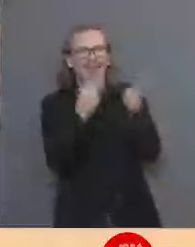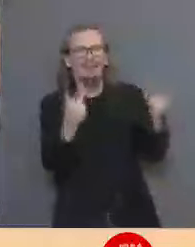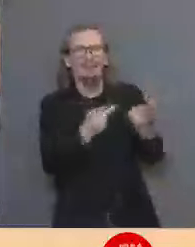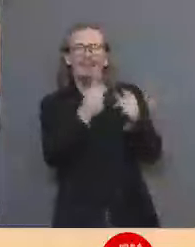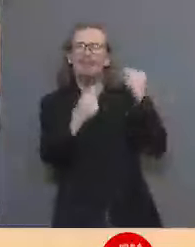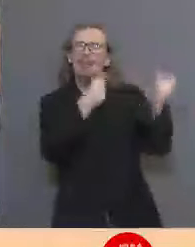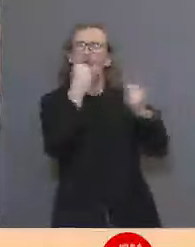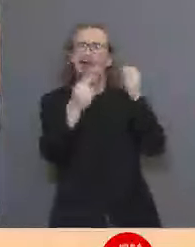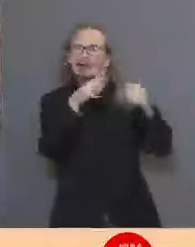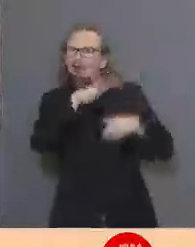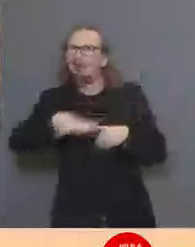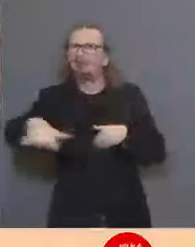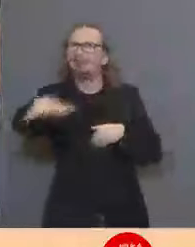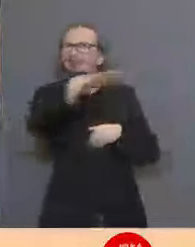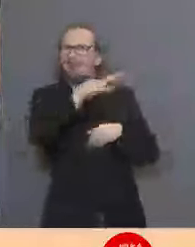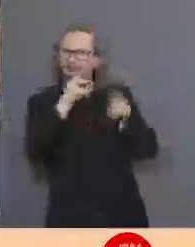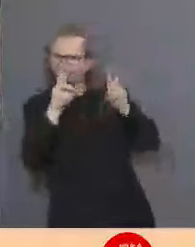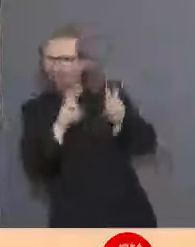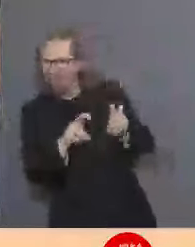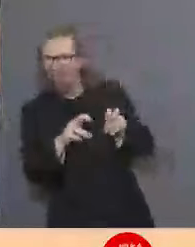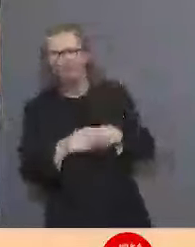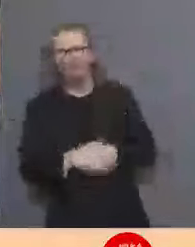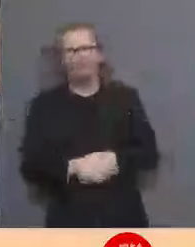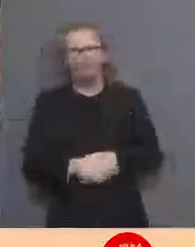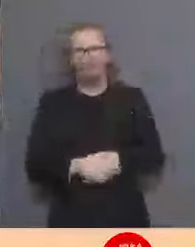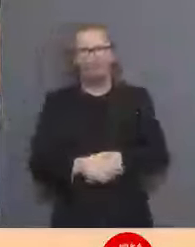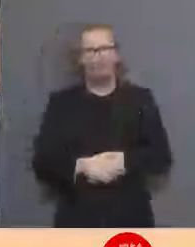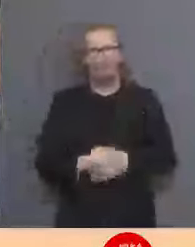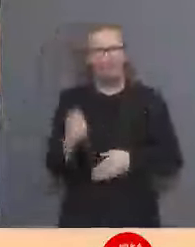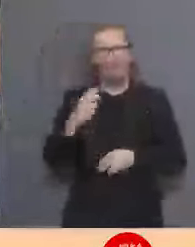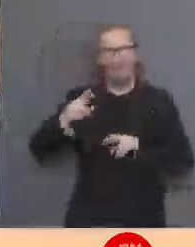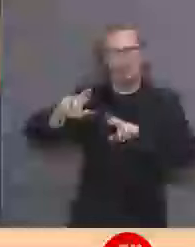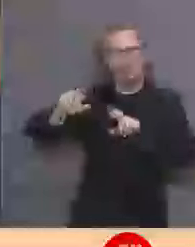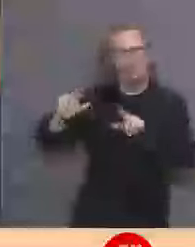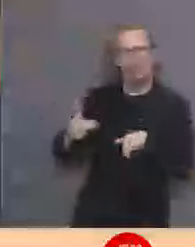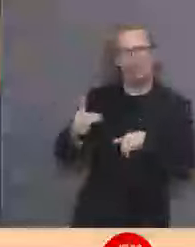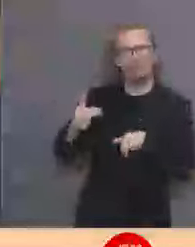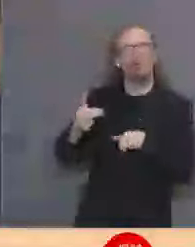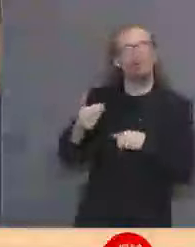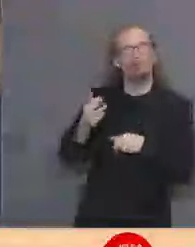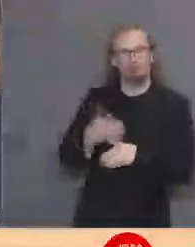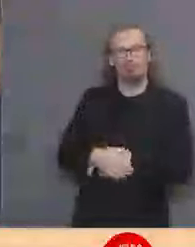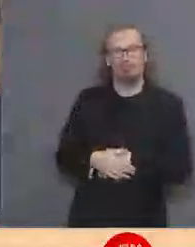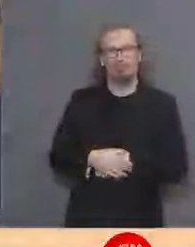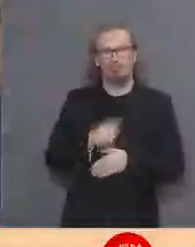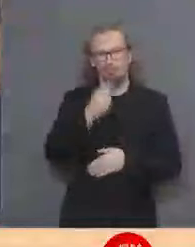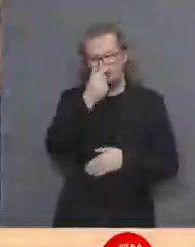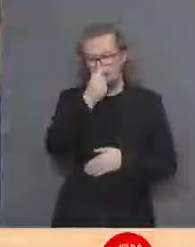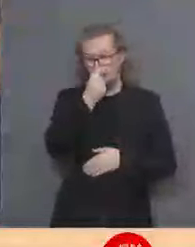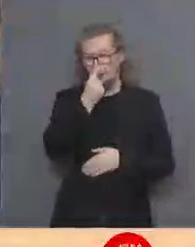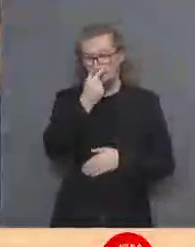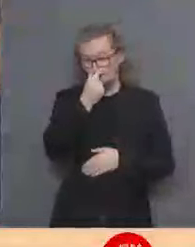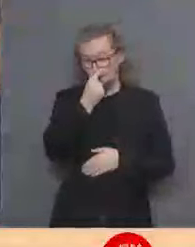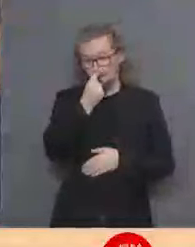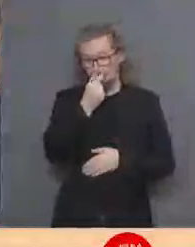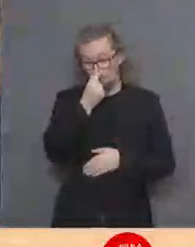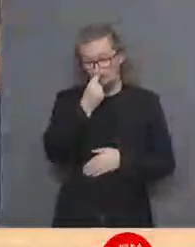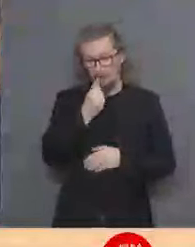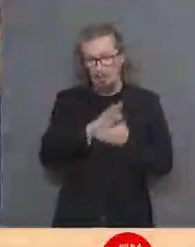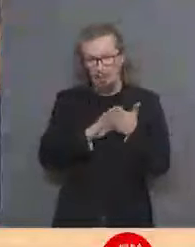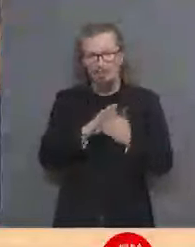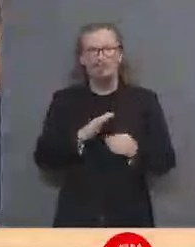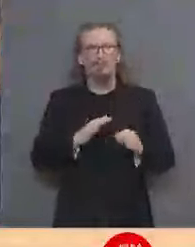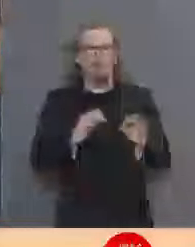attentes autour de cet espace, pour reprendre les termes de la convention projetée. On présume évidemment qu'à cette occasion,